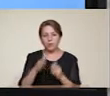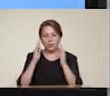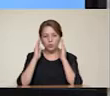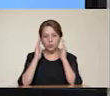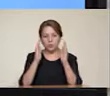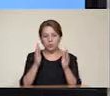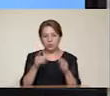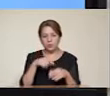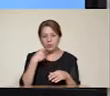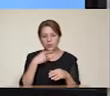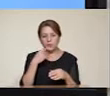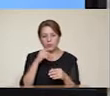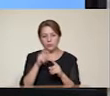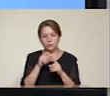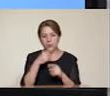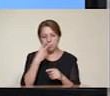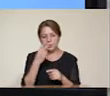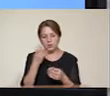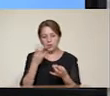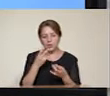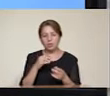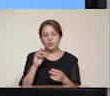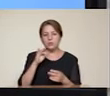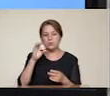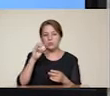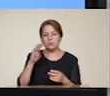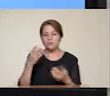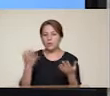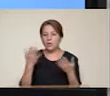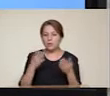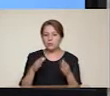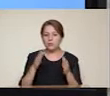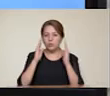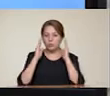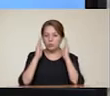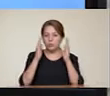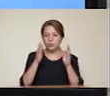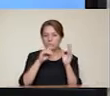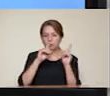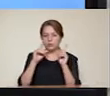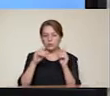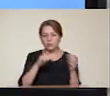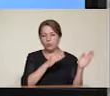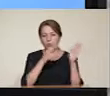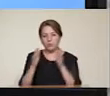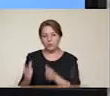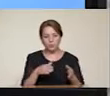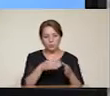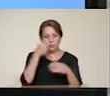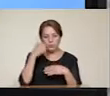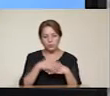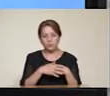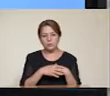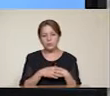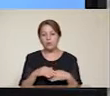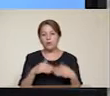lozim, chunki ko'chganda jism qaysi yo'nalishga ko'chgani e'tiborga olinadi. Ana endi yo'l tushunchasi.